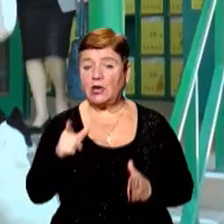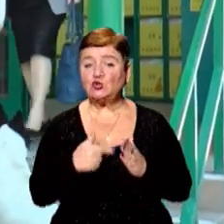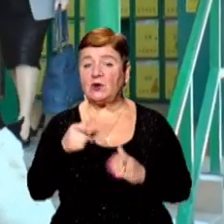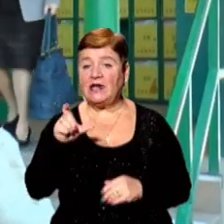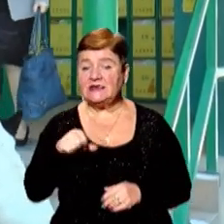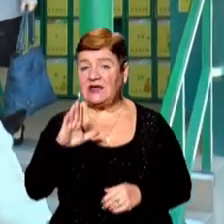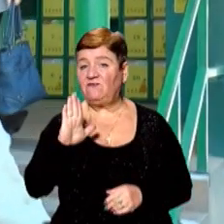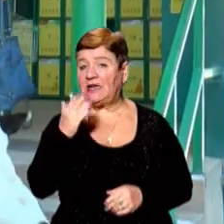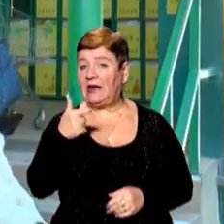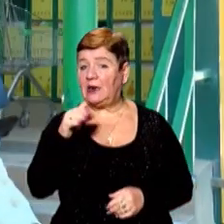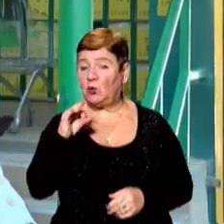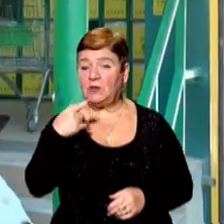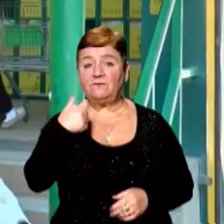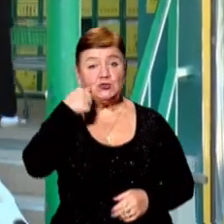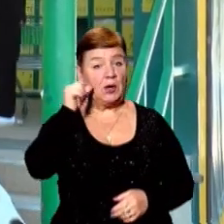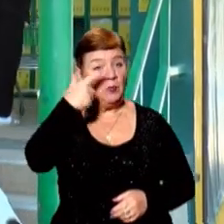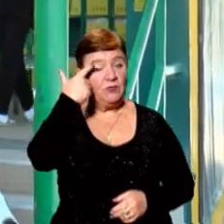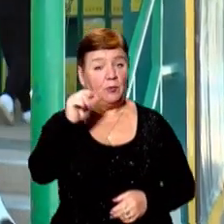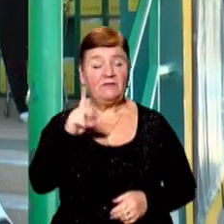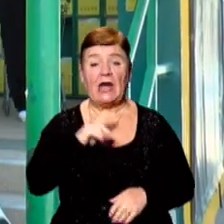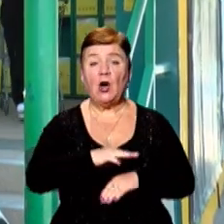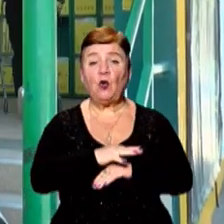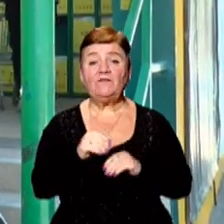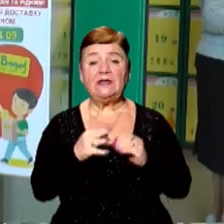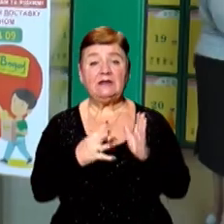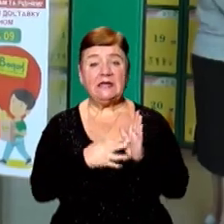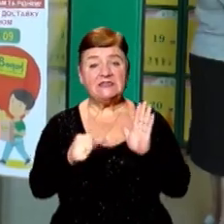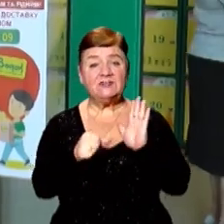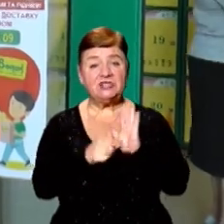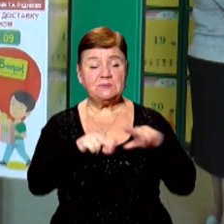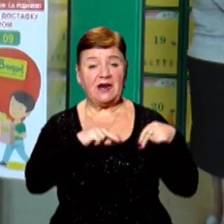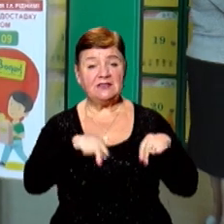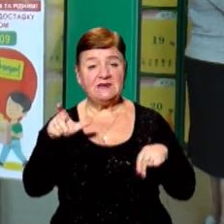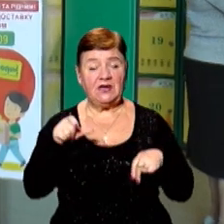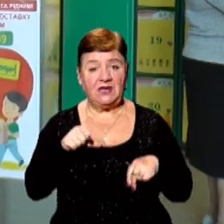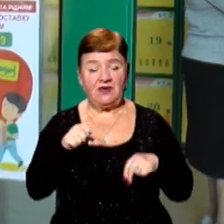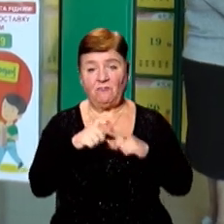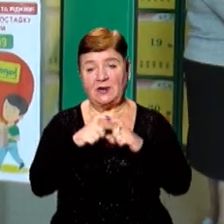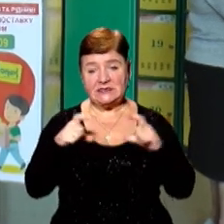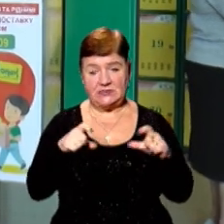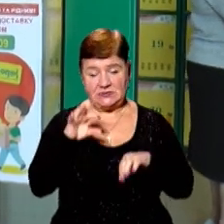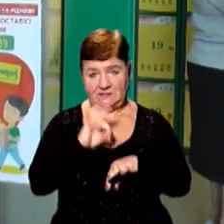Журналіст Віталій Глагола вчора повідомив, на COVID-19 захворіли 6 працівників супермаркету.